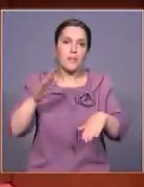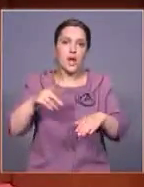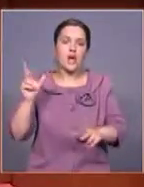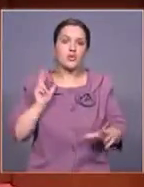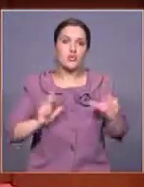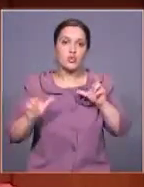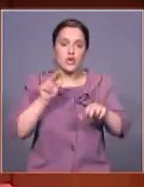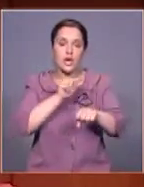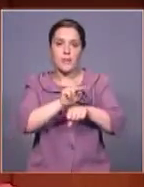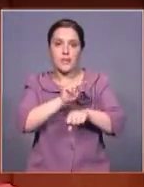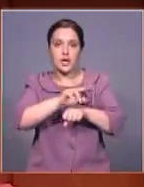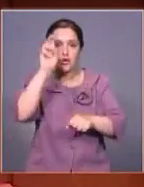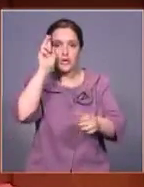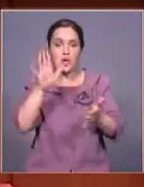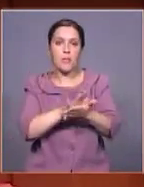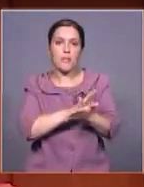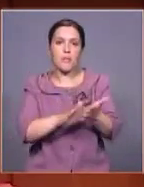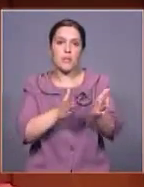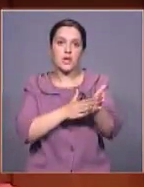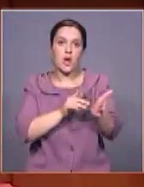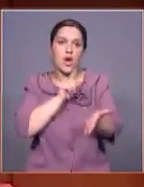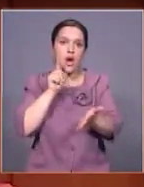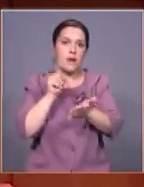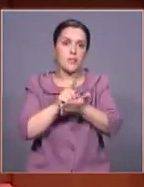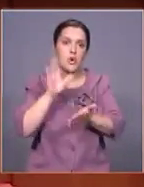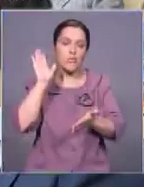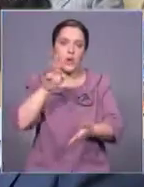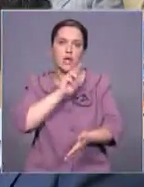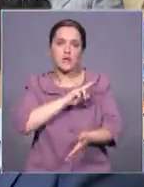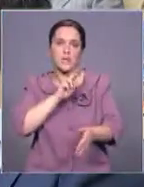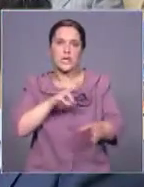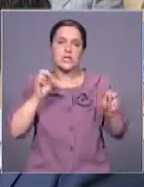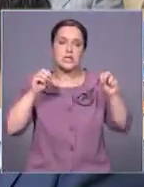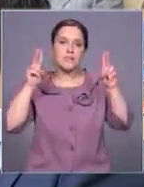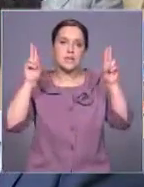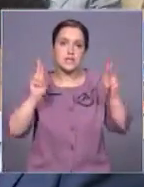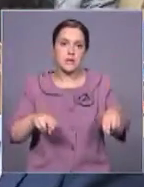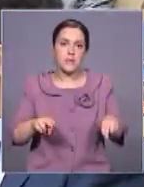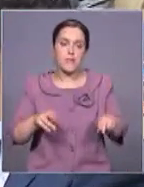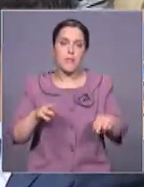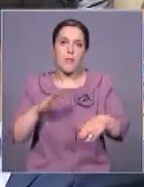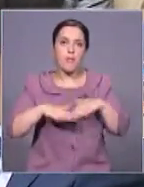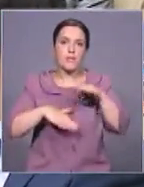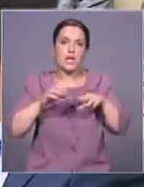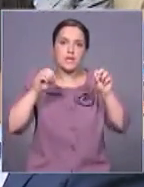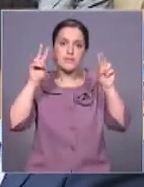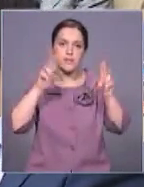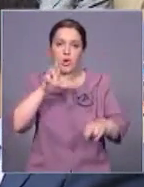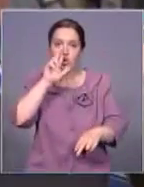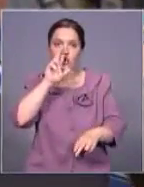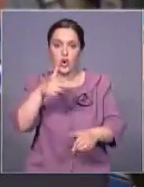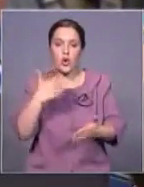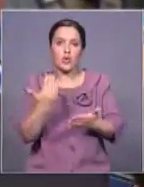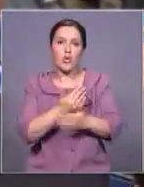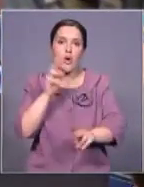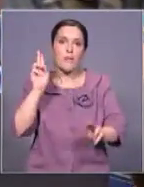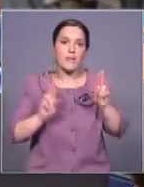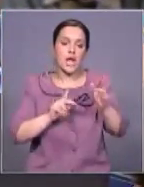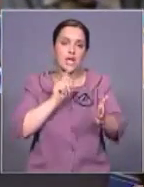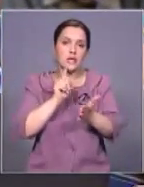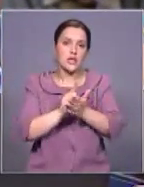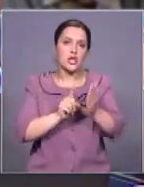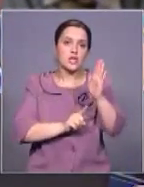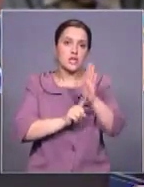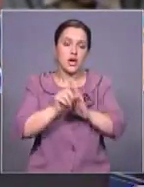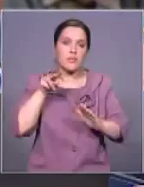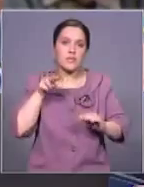А студентов, обучавшихся по государственному гранту, обяжут отработать по специальности не менее 3 лет. Новые правила должны вступить